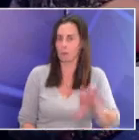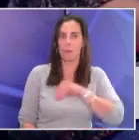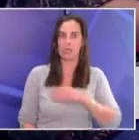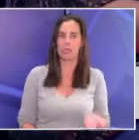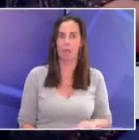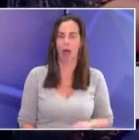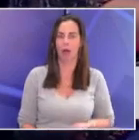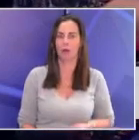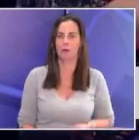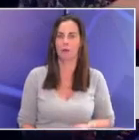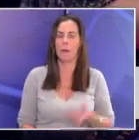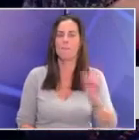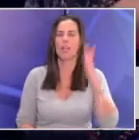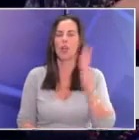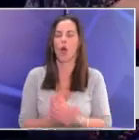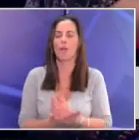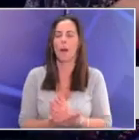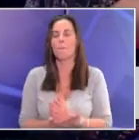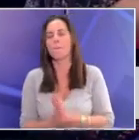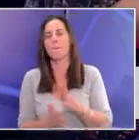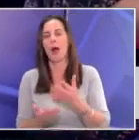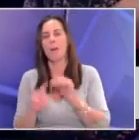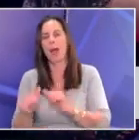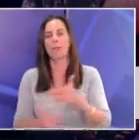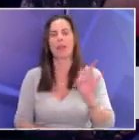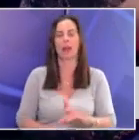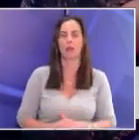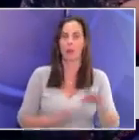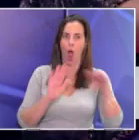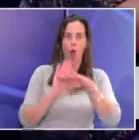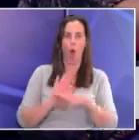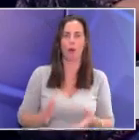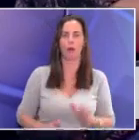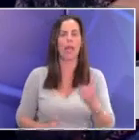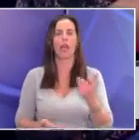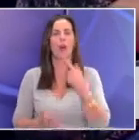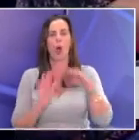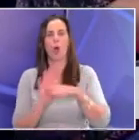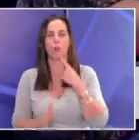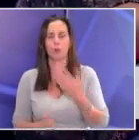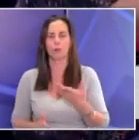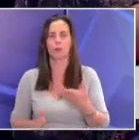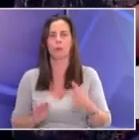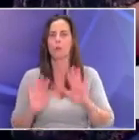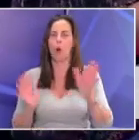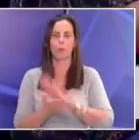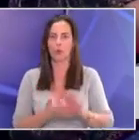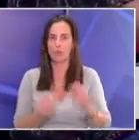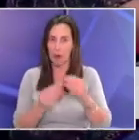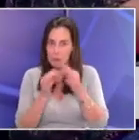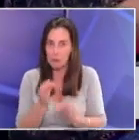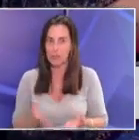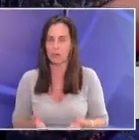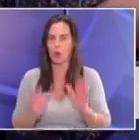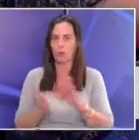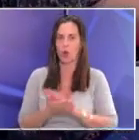מסכימה לגמרי. מי קובע את הקו, מה נגד, מה בעד? החוק. איך קובע החוק? החוק מאוד נגיד פשוט. דברים